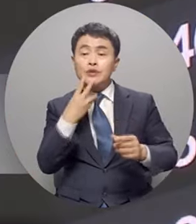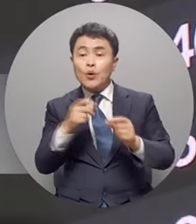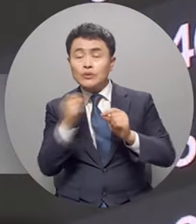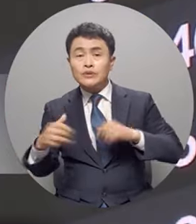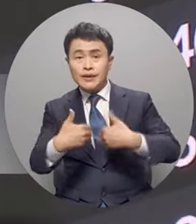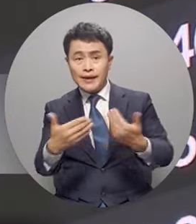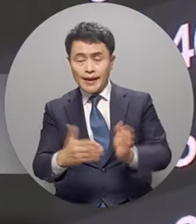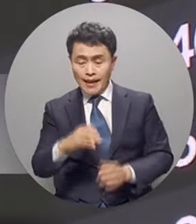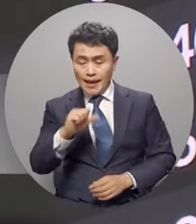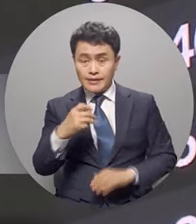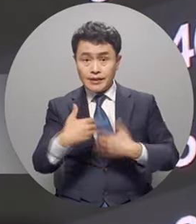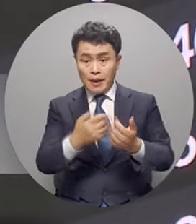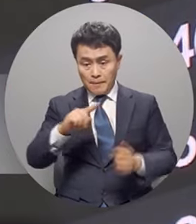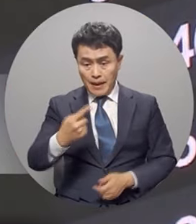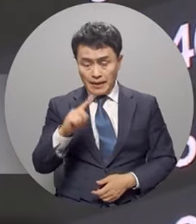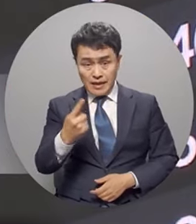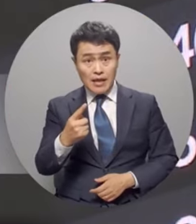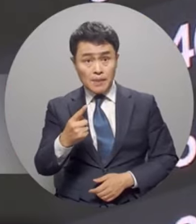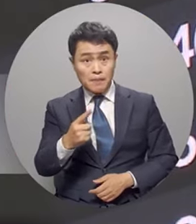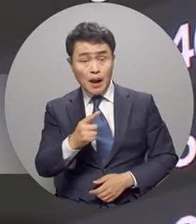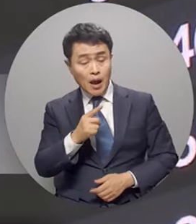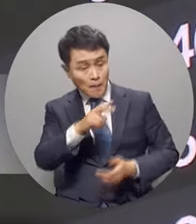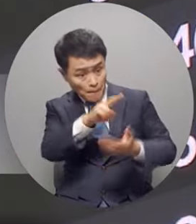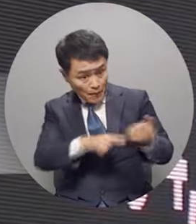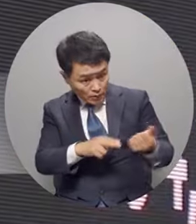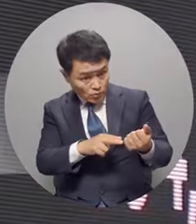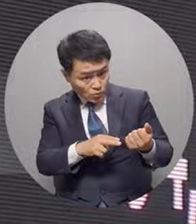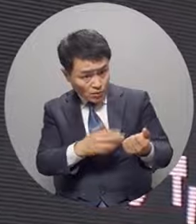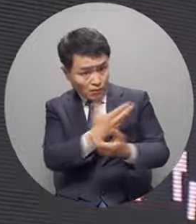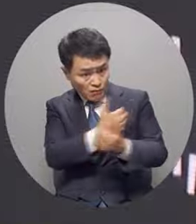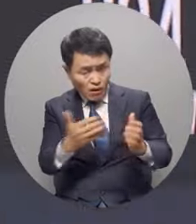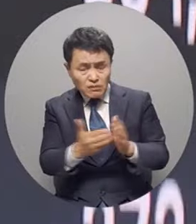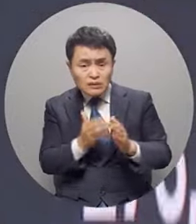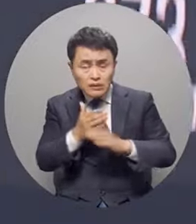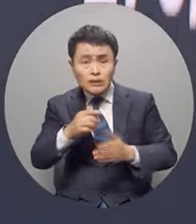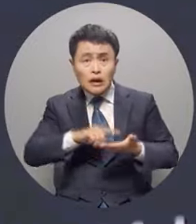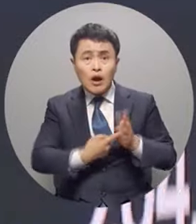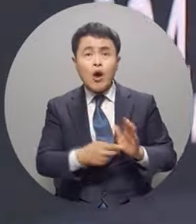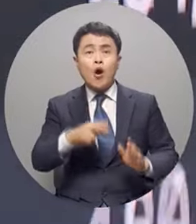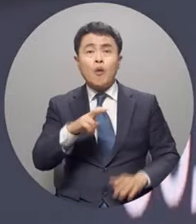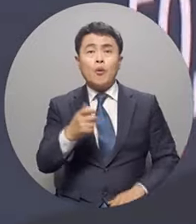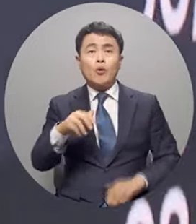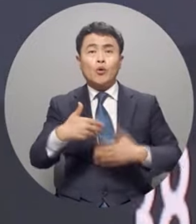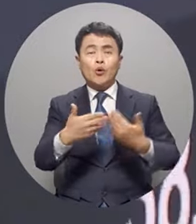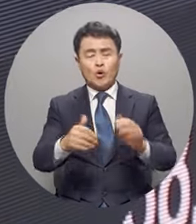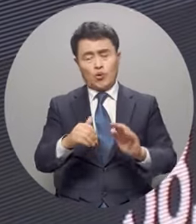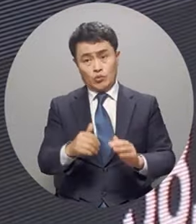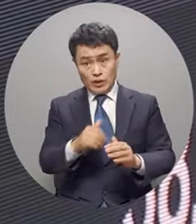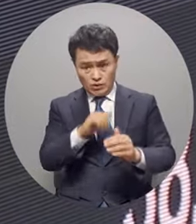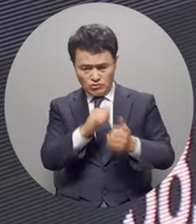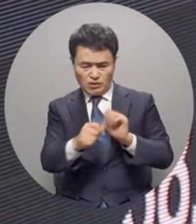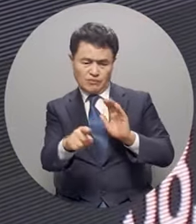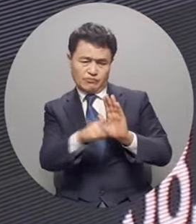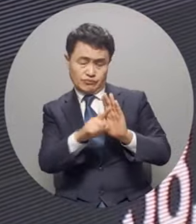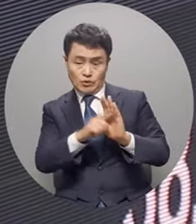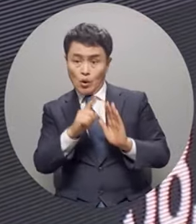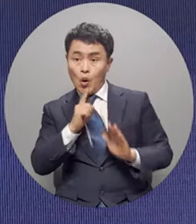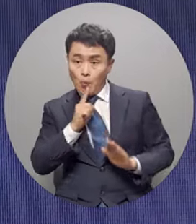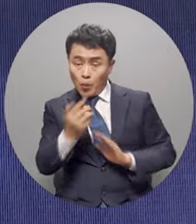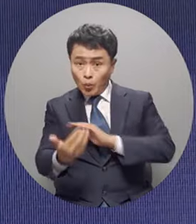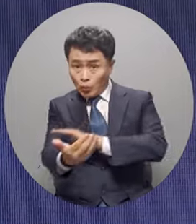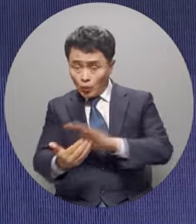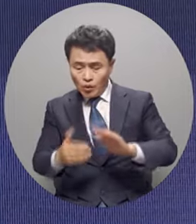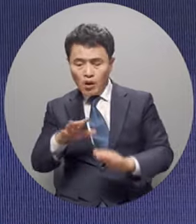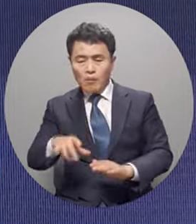주식 100일만 주의 매도 주문이 체결된 사실이 뒤늦게 알려지면서 모건스탠리가 가의 부정적인 영향을 미칠 보고서를 내기 전